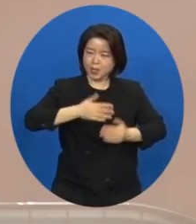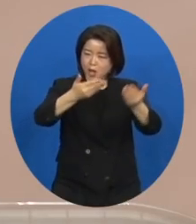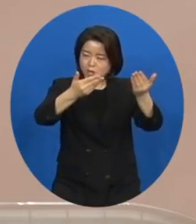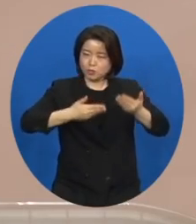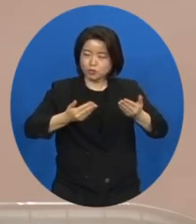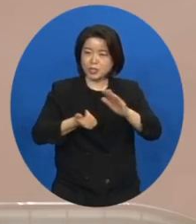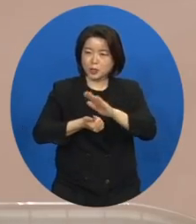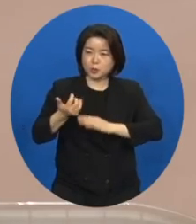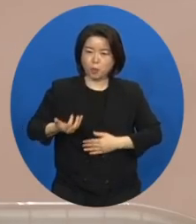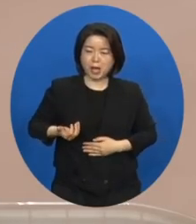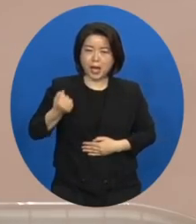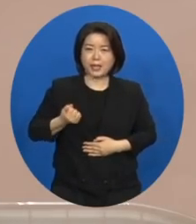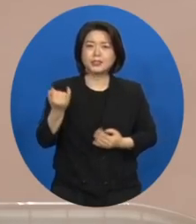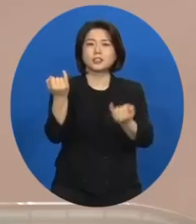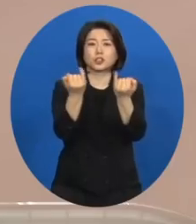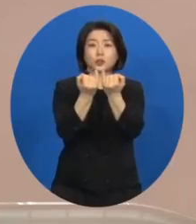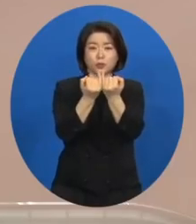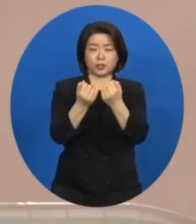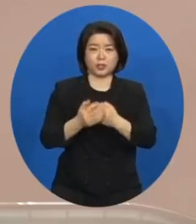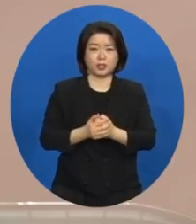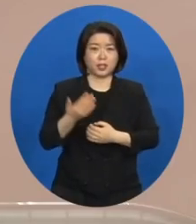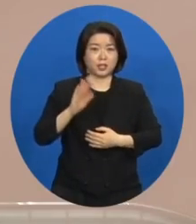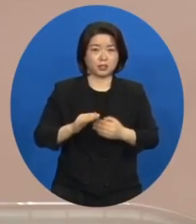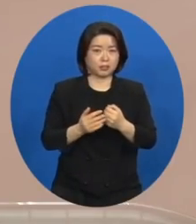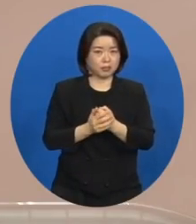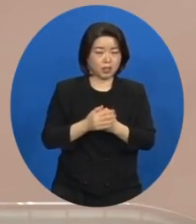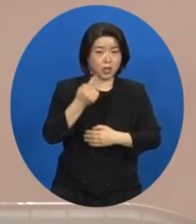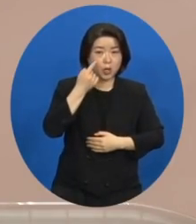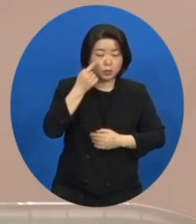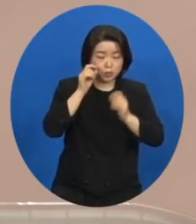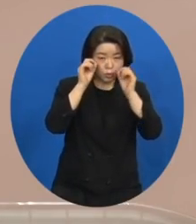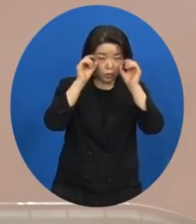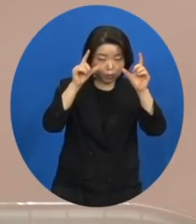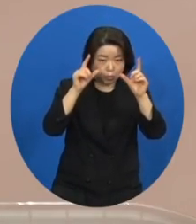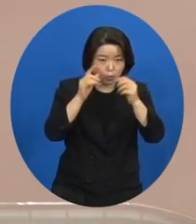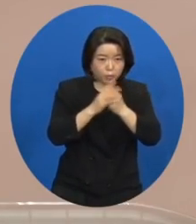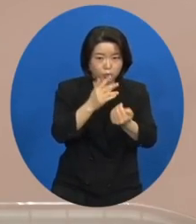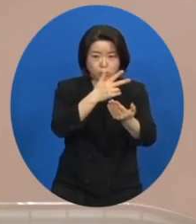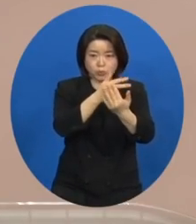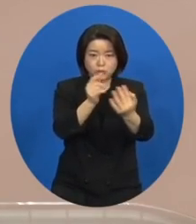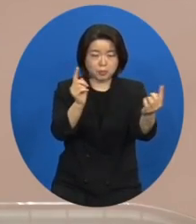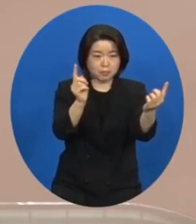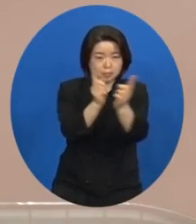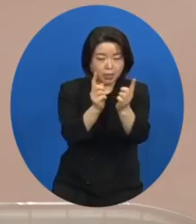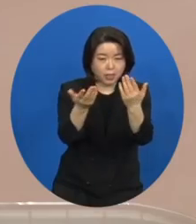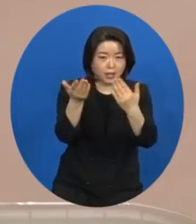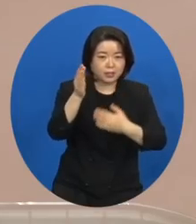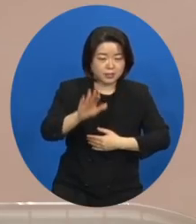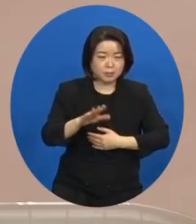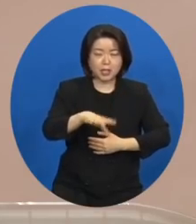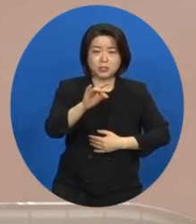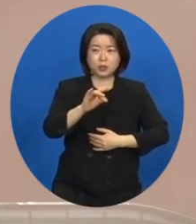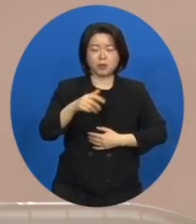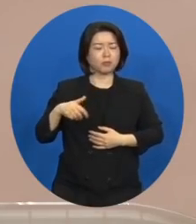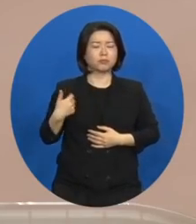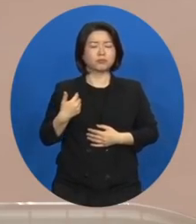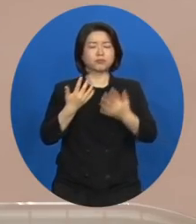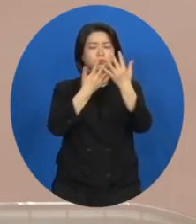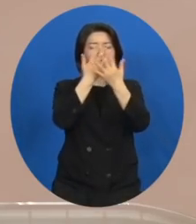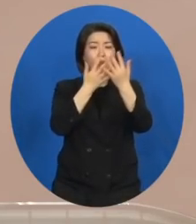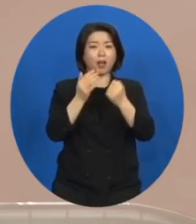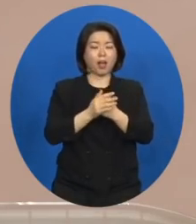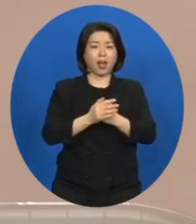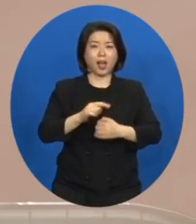있던 그런 여인이었습니다 근데 눈을 뜨고 그 중 1 봤지만 참여 못 알아봤다 가 나중에 주님의 잦은